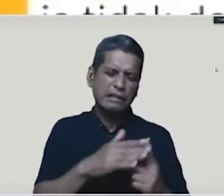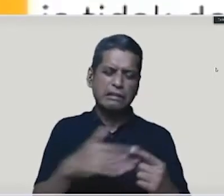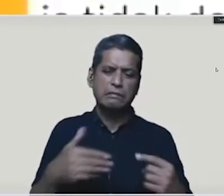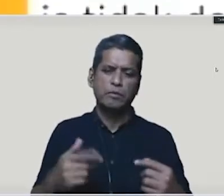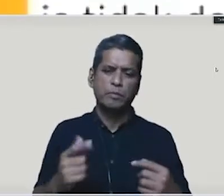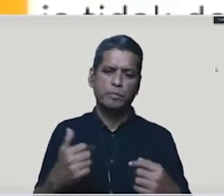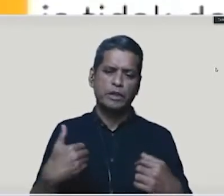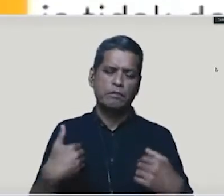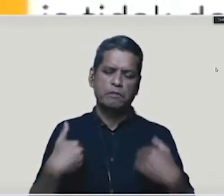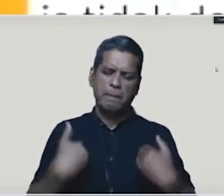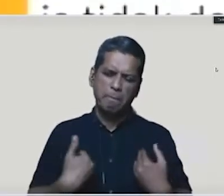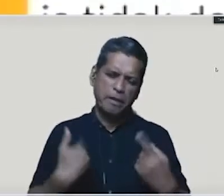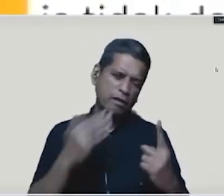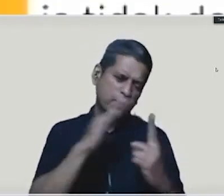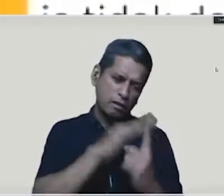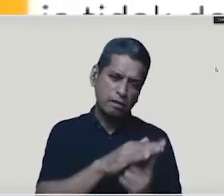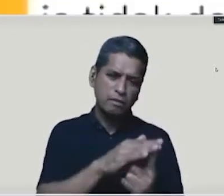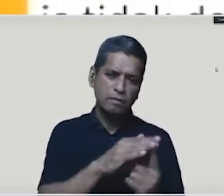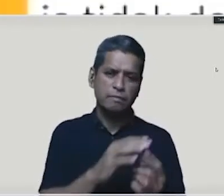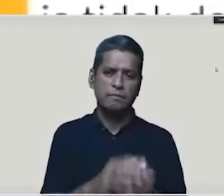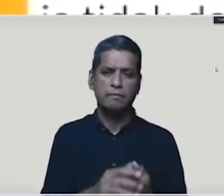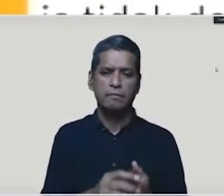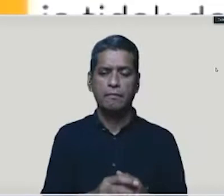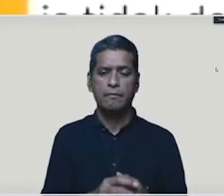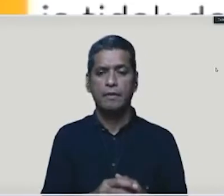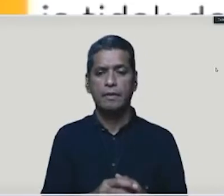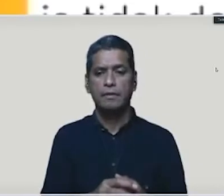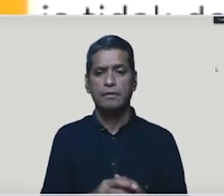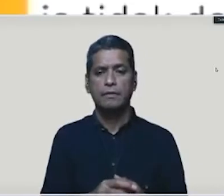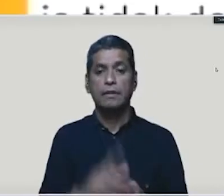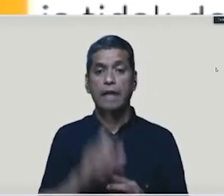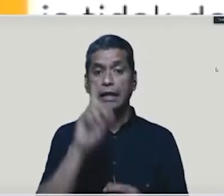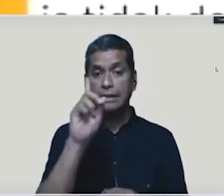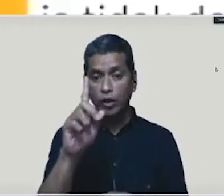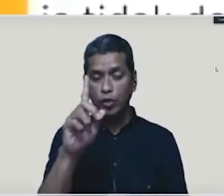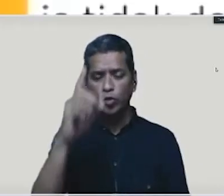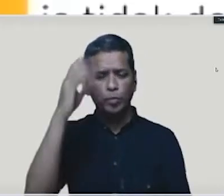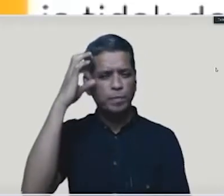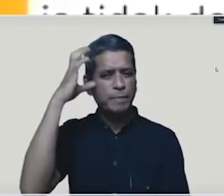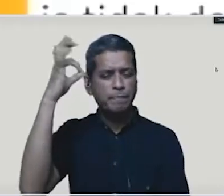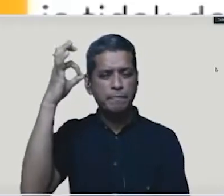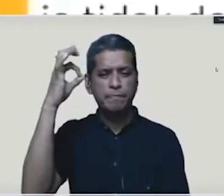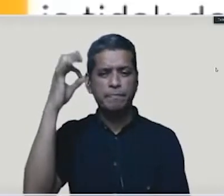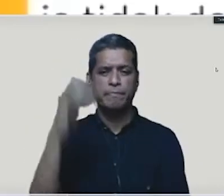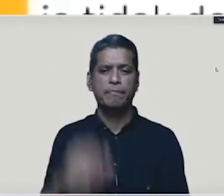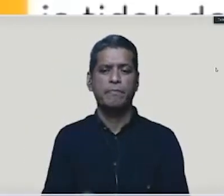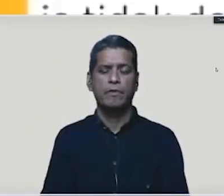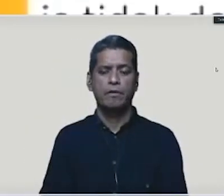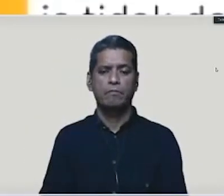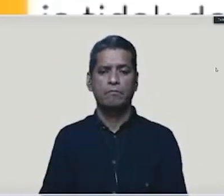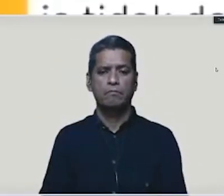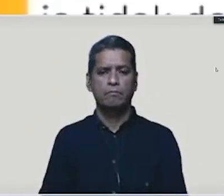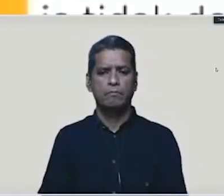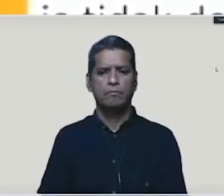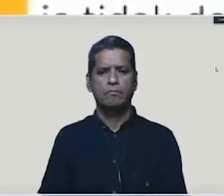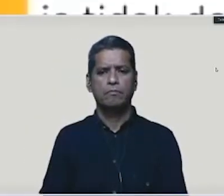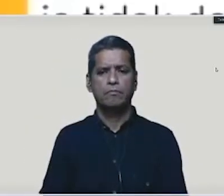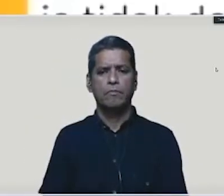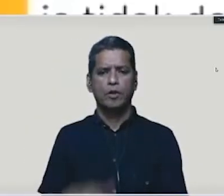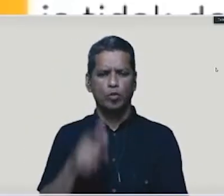tetapi ini adalah satu mimpi yang memang serius